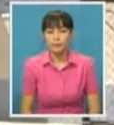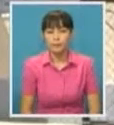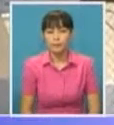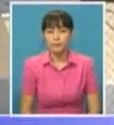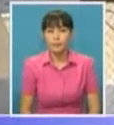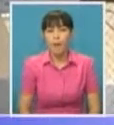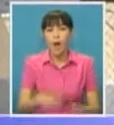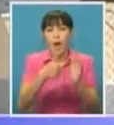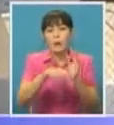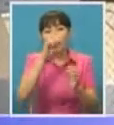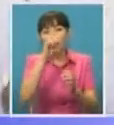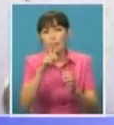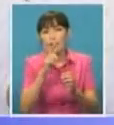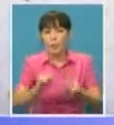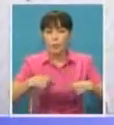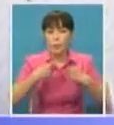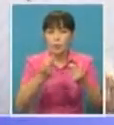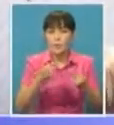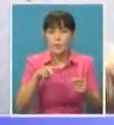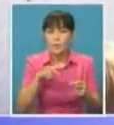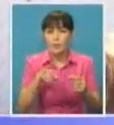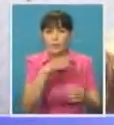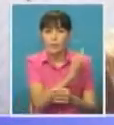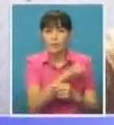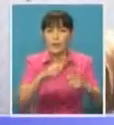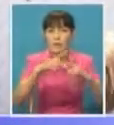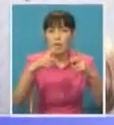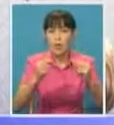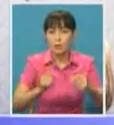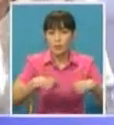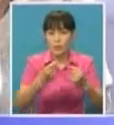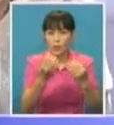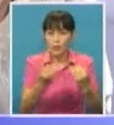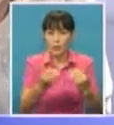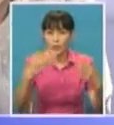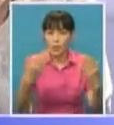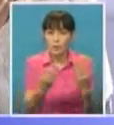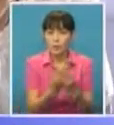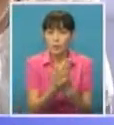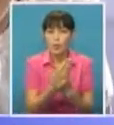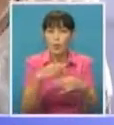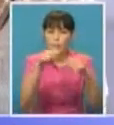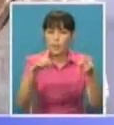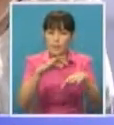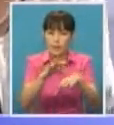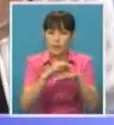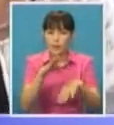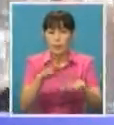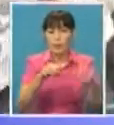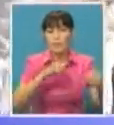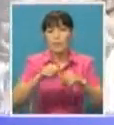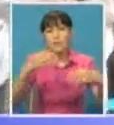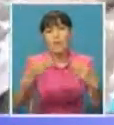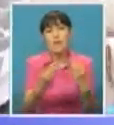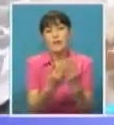Бас аяғы 6 айдың ішінде қолданысқа берілген Ленинабад фельдшерлік акушерлік пункті бүгінгі заман талаптарына толықтай сай келеді. Нысан түгелдей